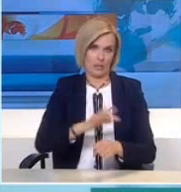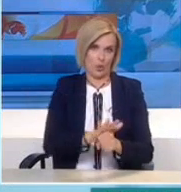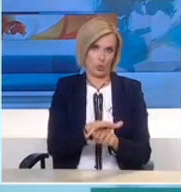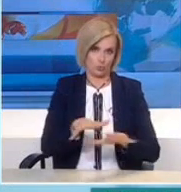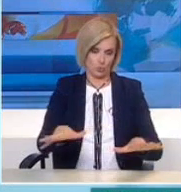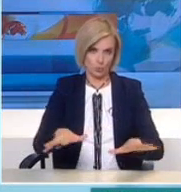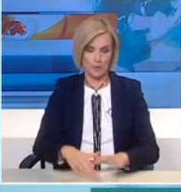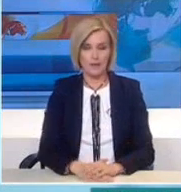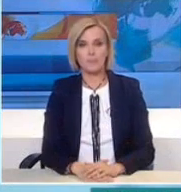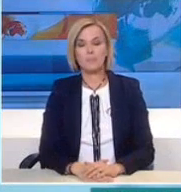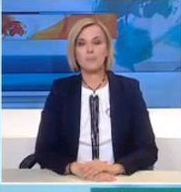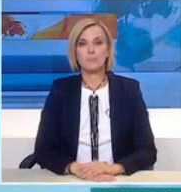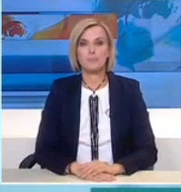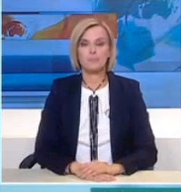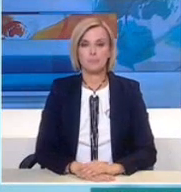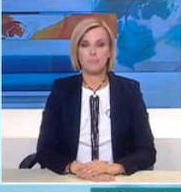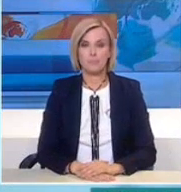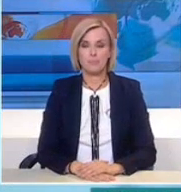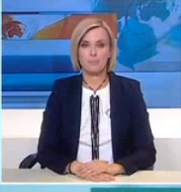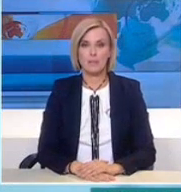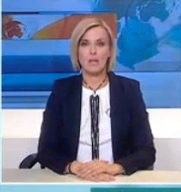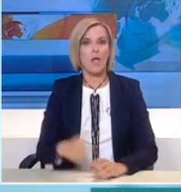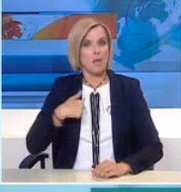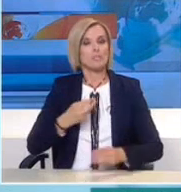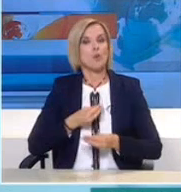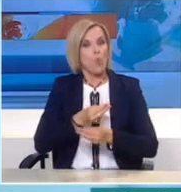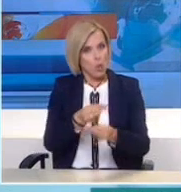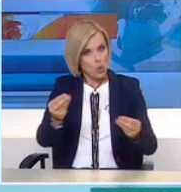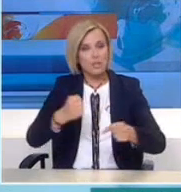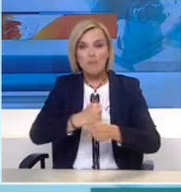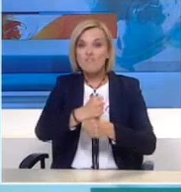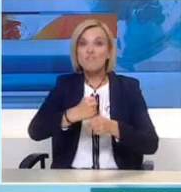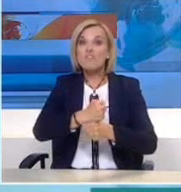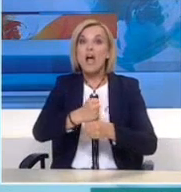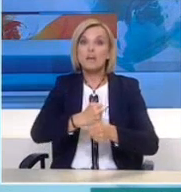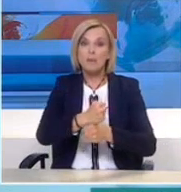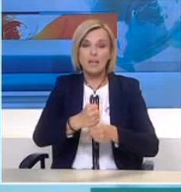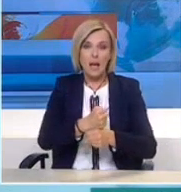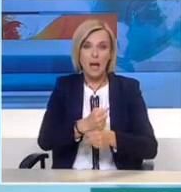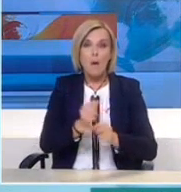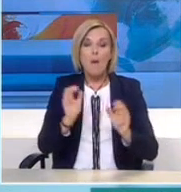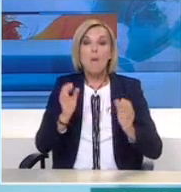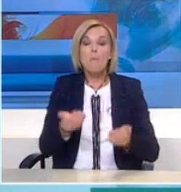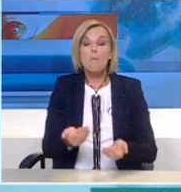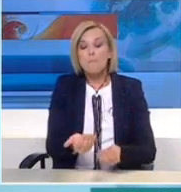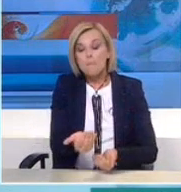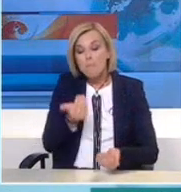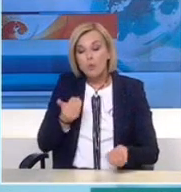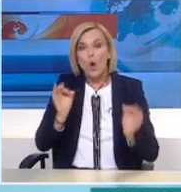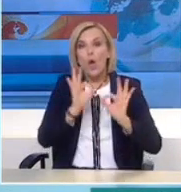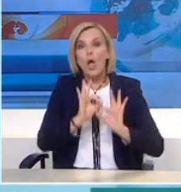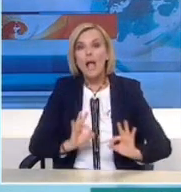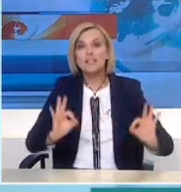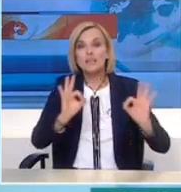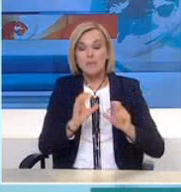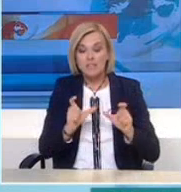ή θετικού αποτελέσματος. Επίσης, δόθηκαν φάρμακα για την έναρξη προφυλακτικής αγωγής σε αυτούς τους ανθρώπους οι οποίοι